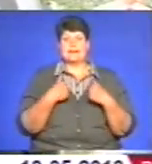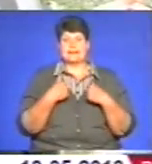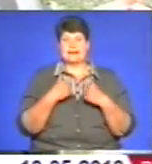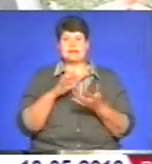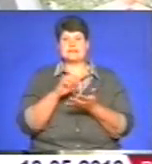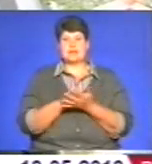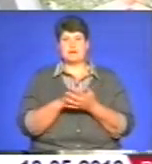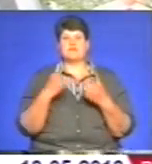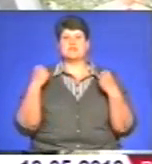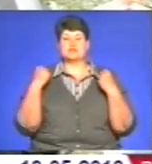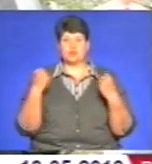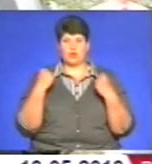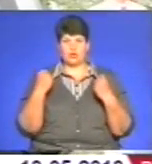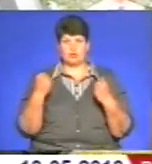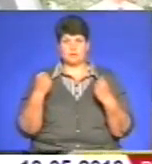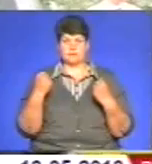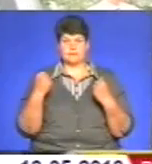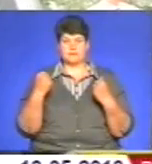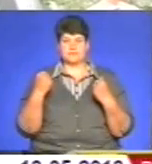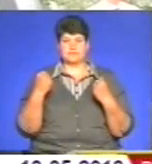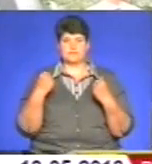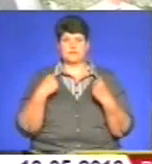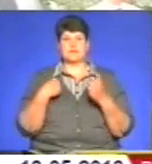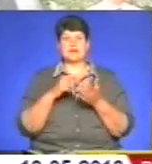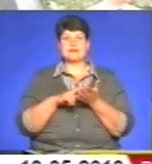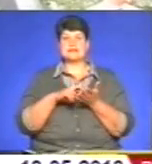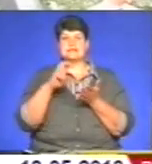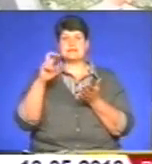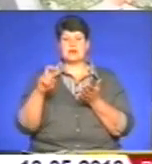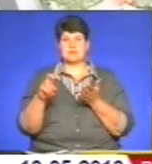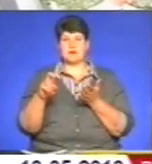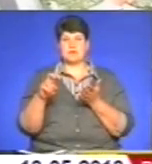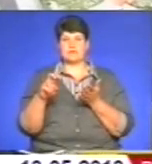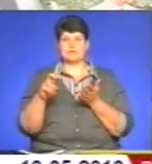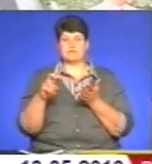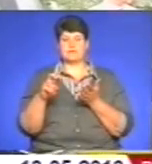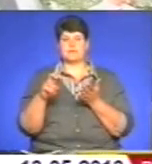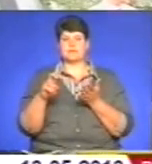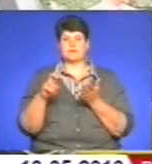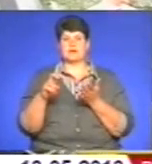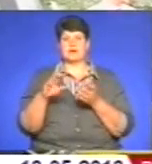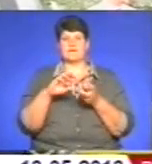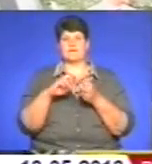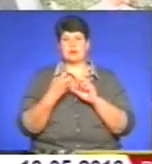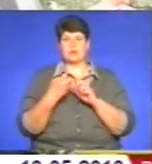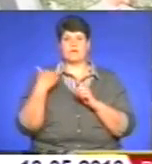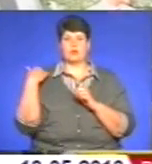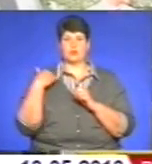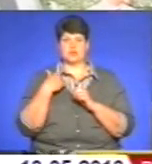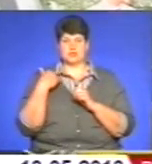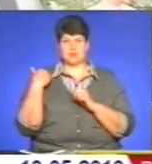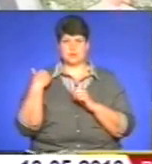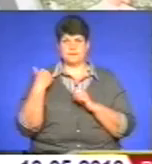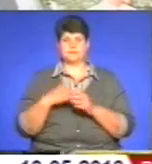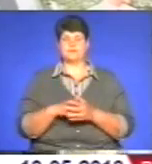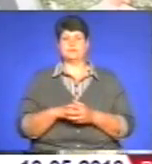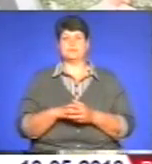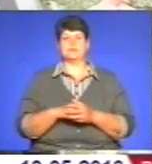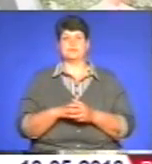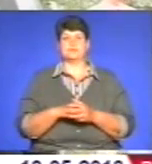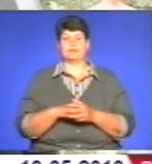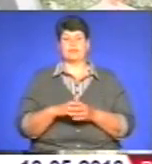займався спортом. Ну, стрибав висотою вилами в ключиці. Оцю.